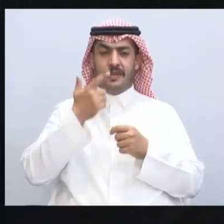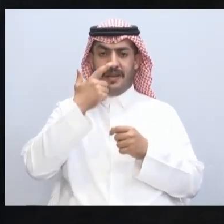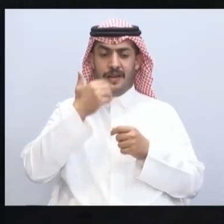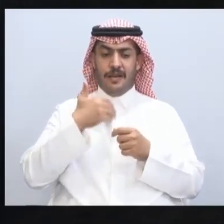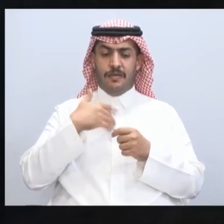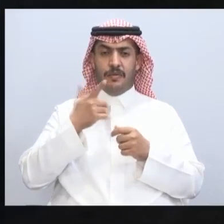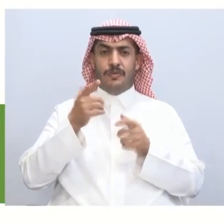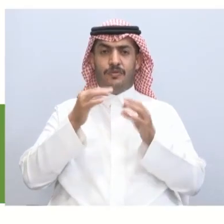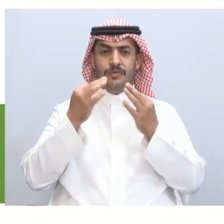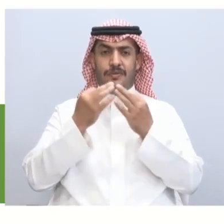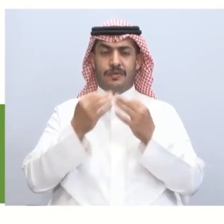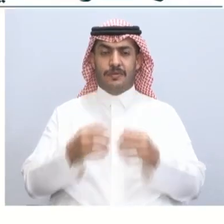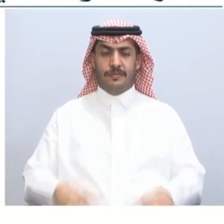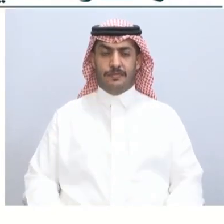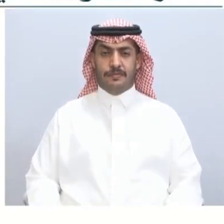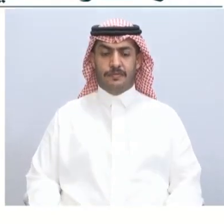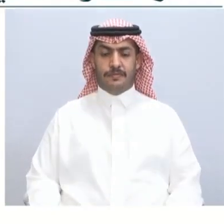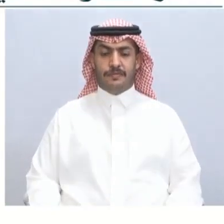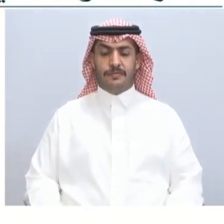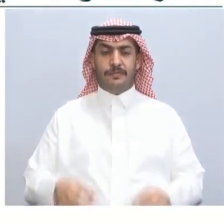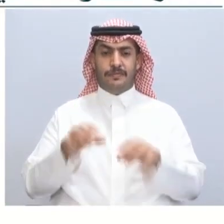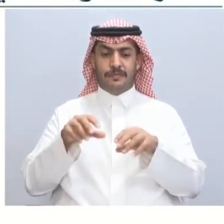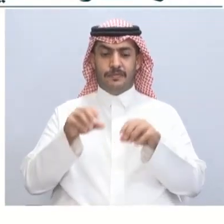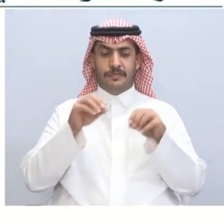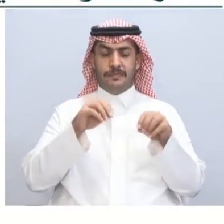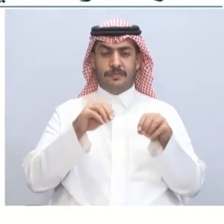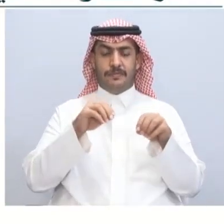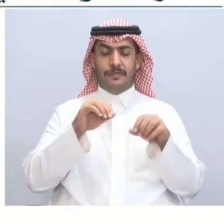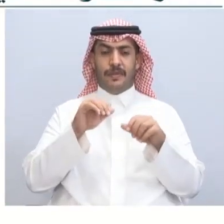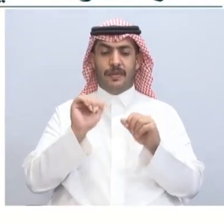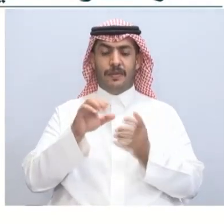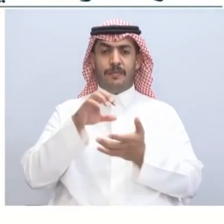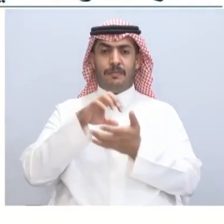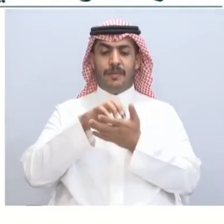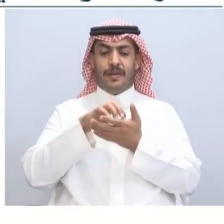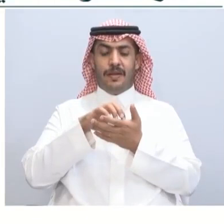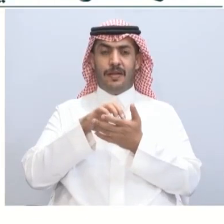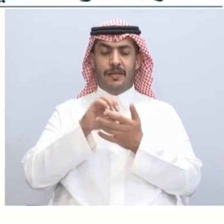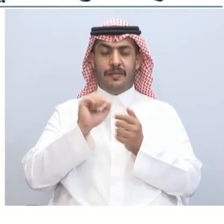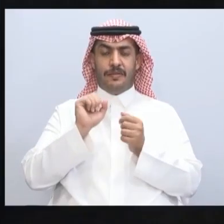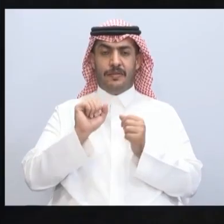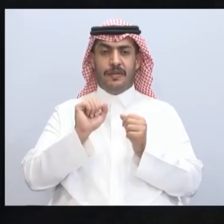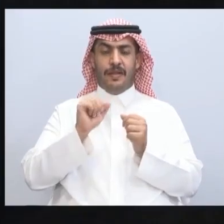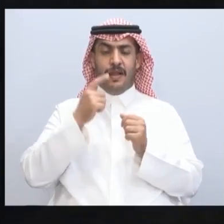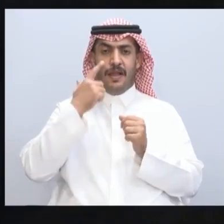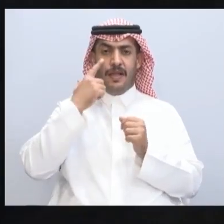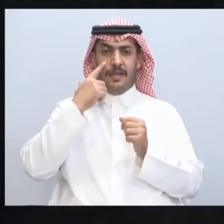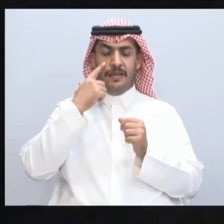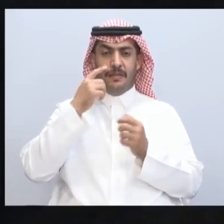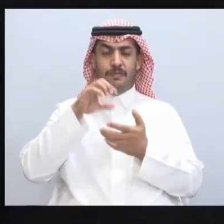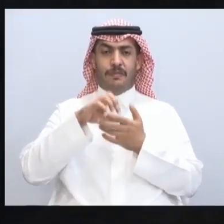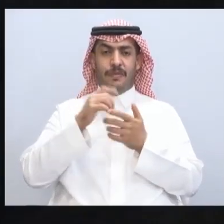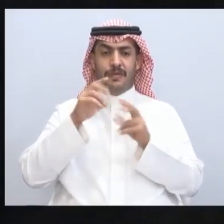واجتماعيه بارك الله فيكم ننتقل ال الى مصادر الضغوط الحياتيه